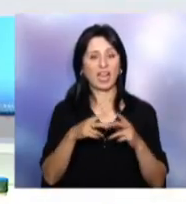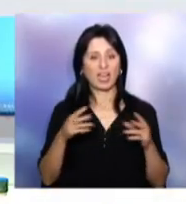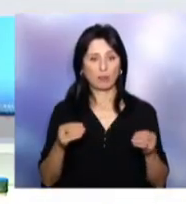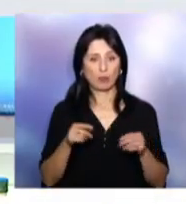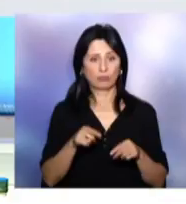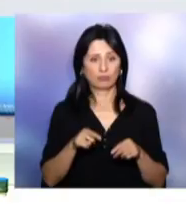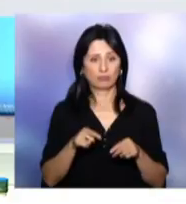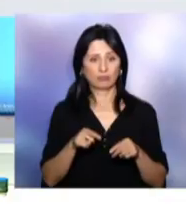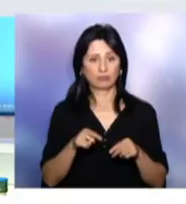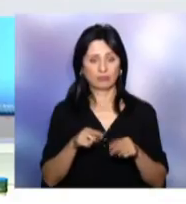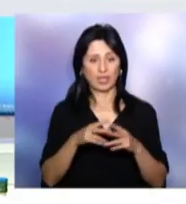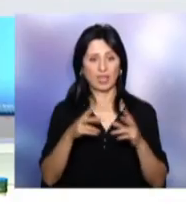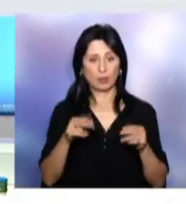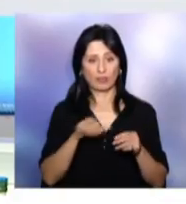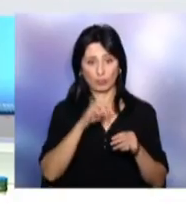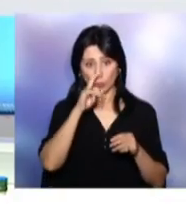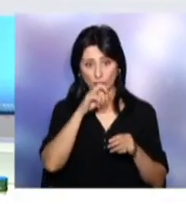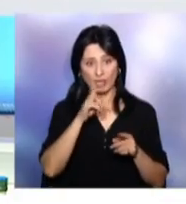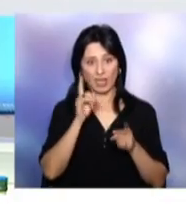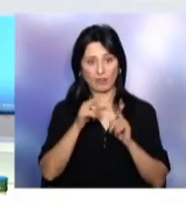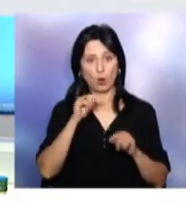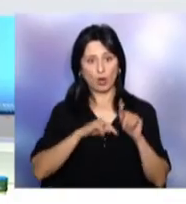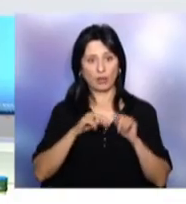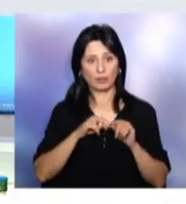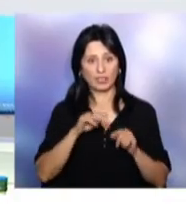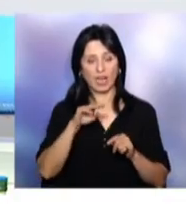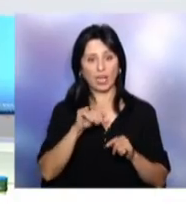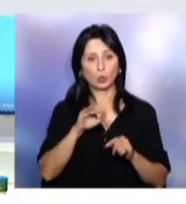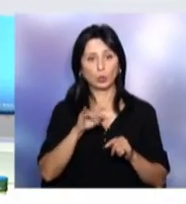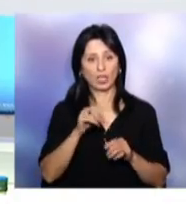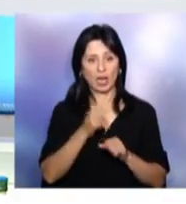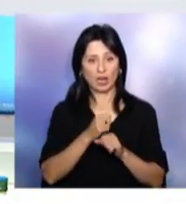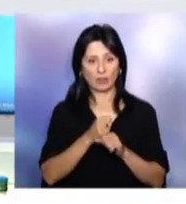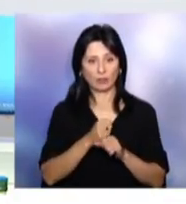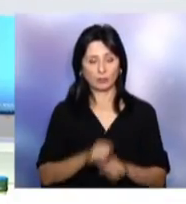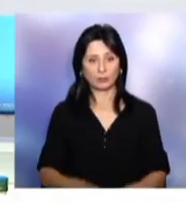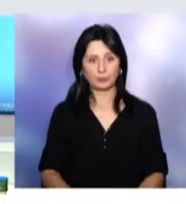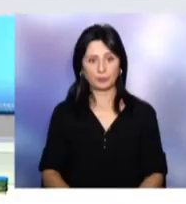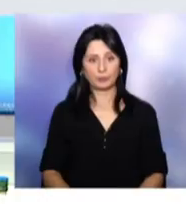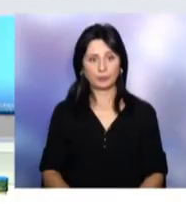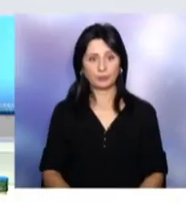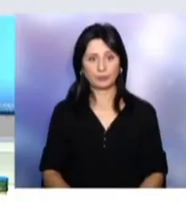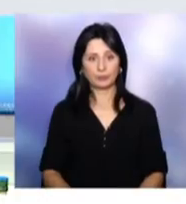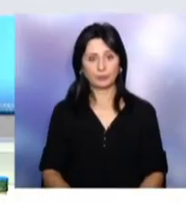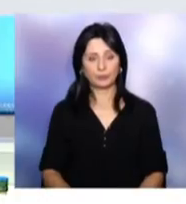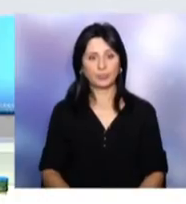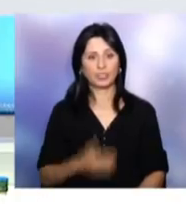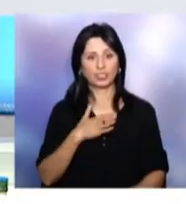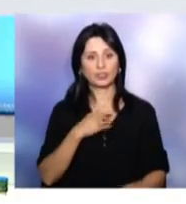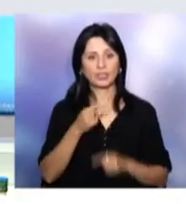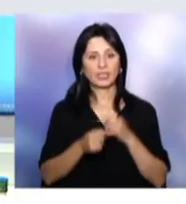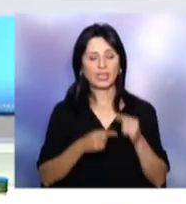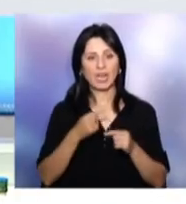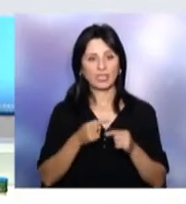რომელიც მიუხედავად იმისა, რომ თვითონ მჟავია, რეალურად ორგანიზმს ატუტიანებს. მოკლედ, ეს შეიძლება გამოიყენოთ. რაც შეიძლება ჩვენს